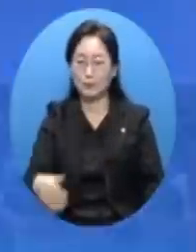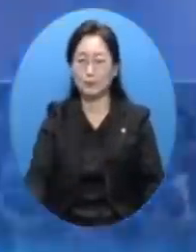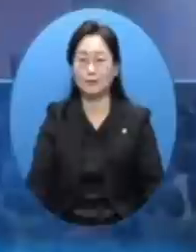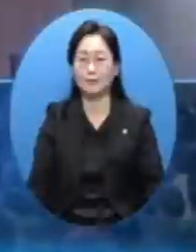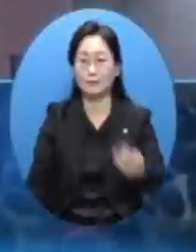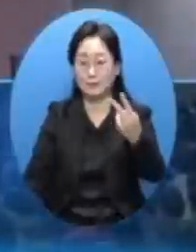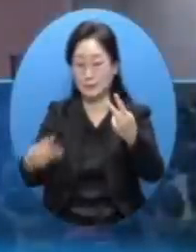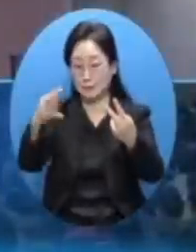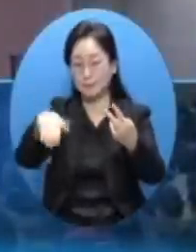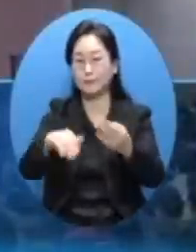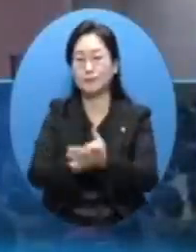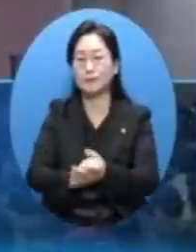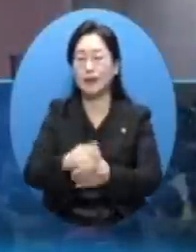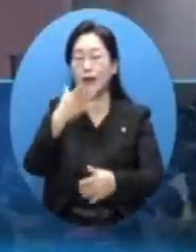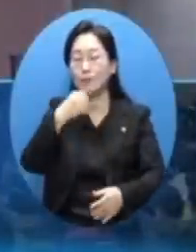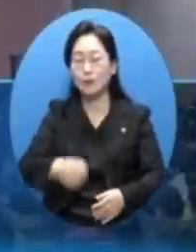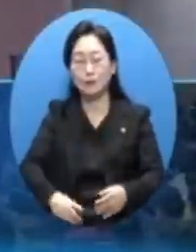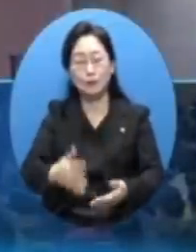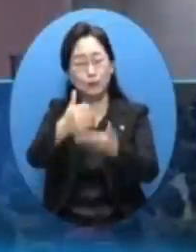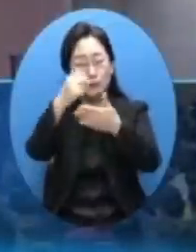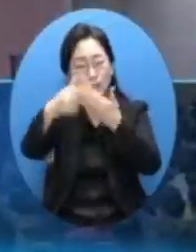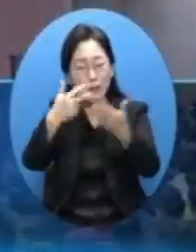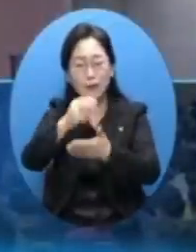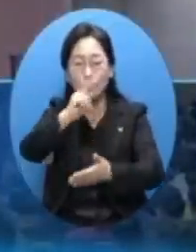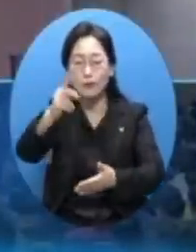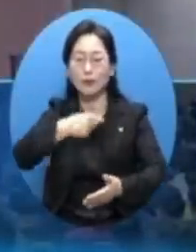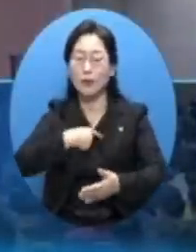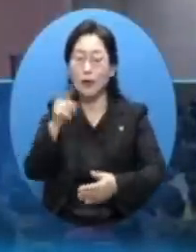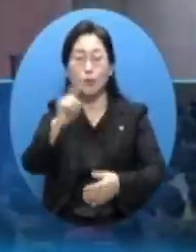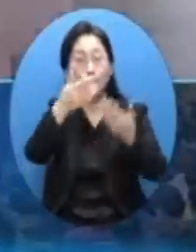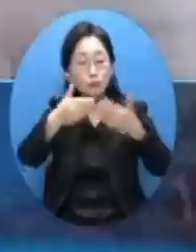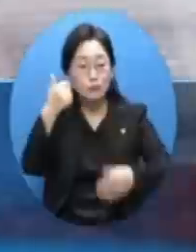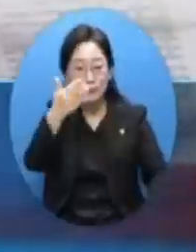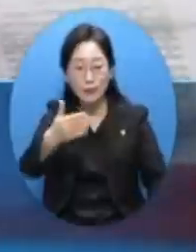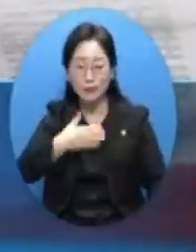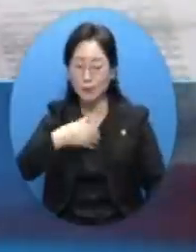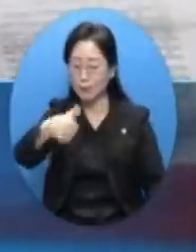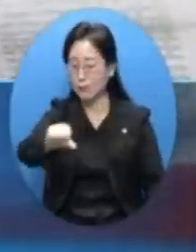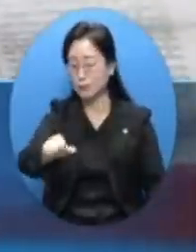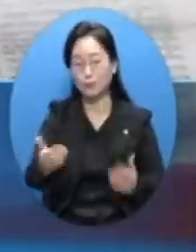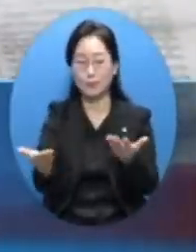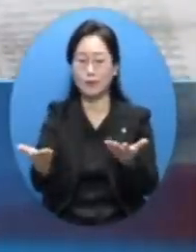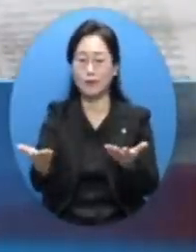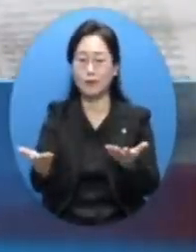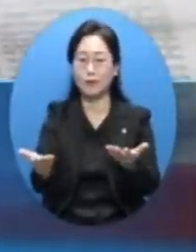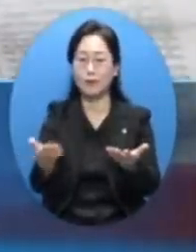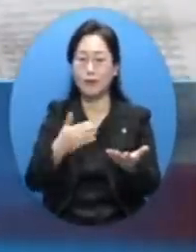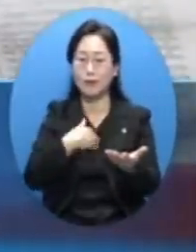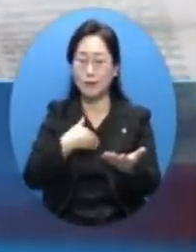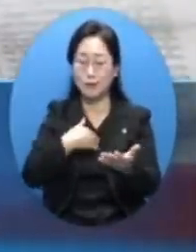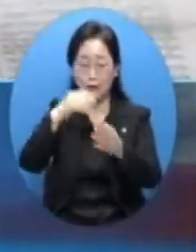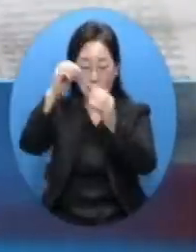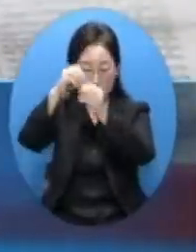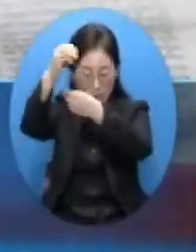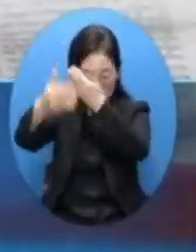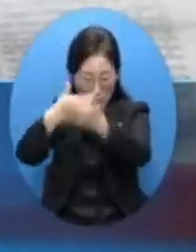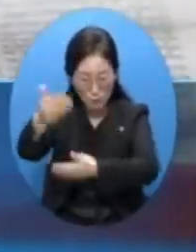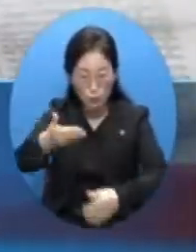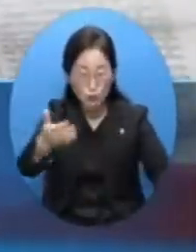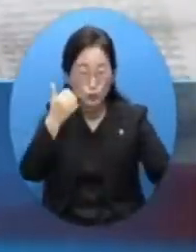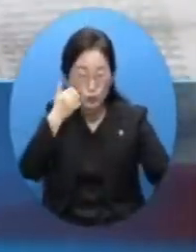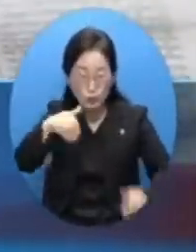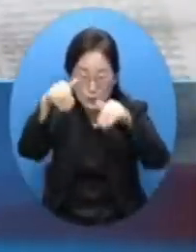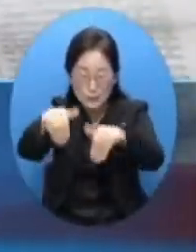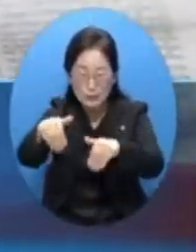3절입니다. 아브라함이 이르되 주야여 무엇을 내게 주시려 하나이까 나는 자식이 없사오니 나의 상속자는 이 다메섹 사람